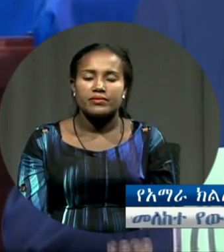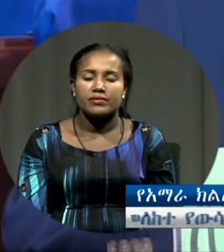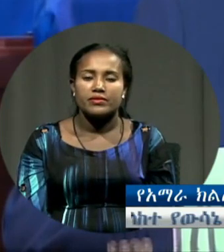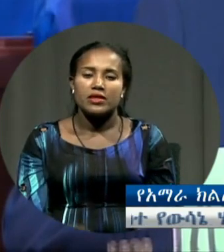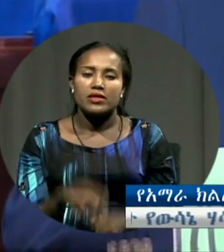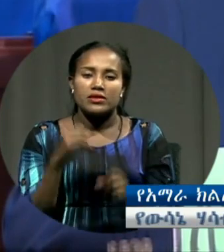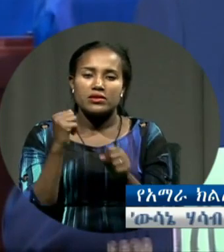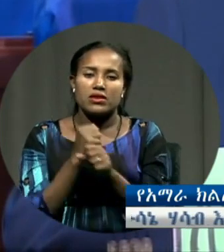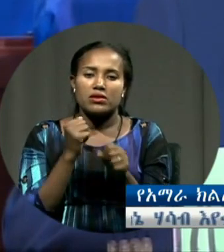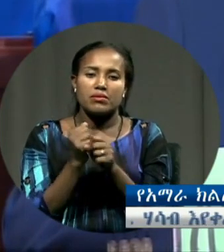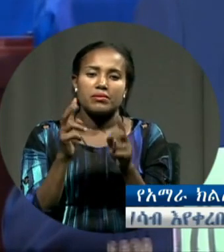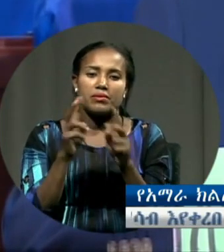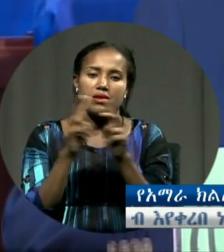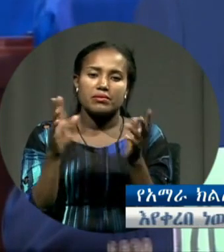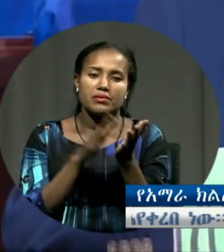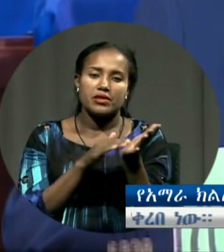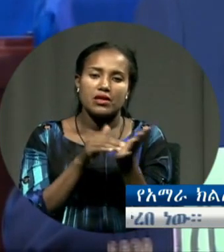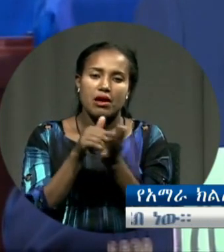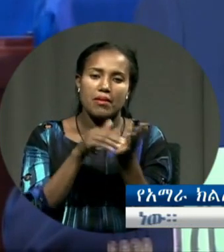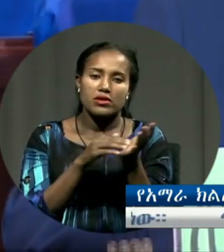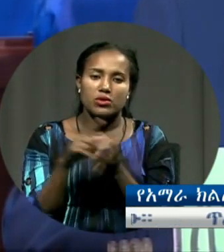የተሰራው ስራ በጣም ደካማ ስለሆኑ